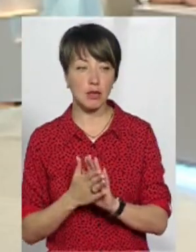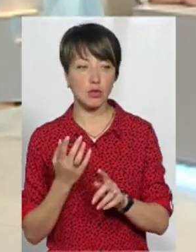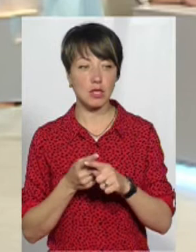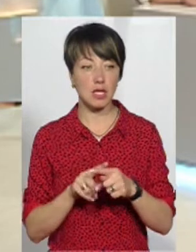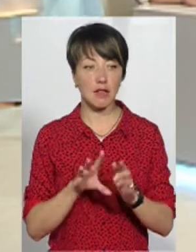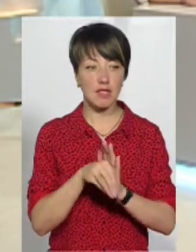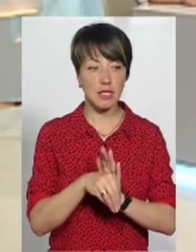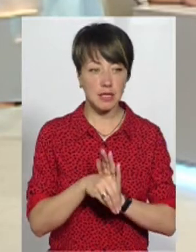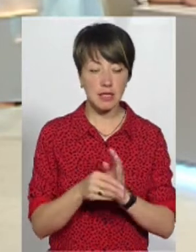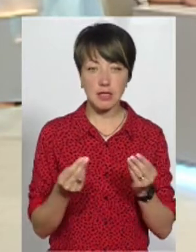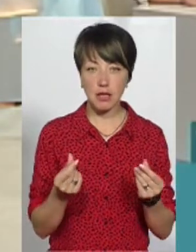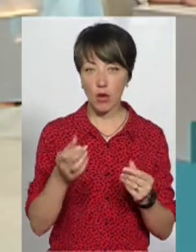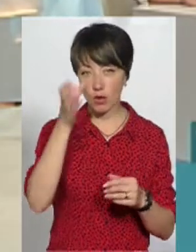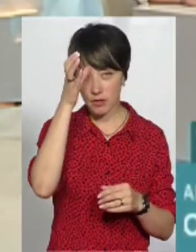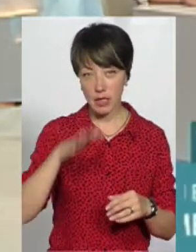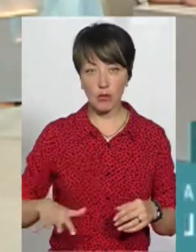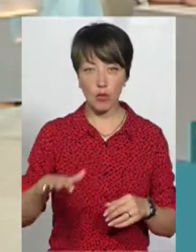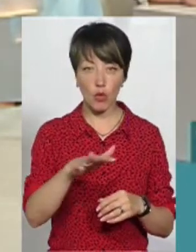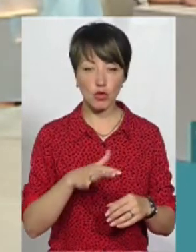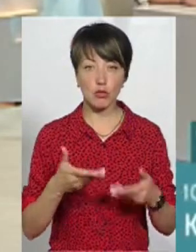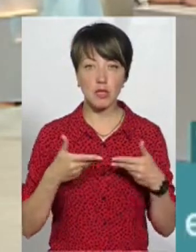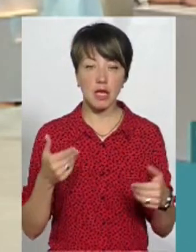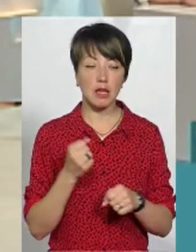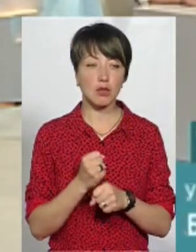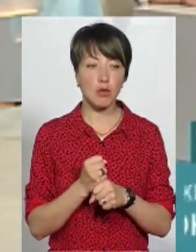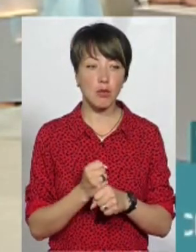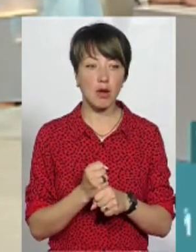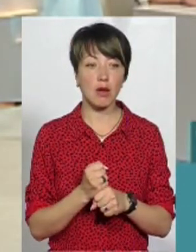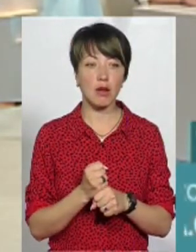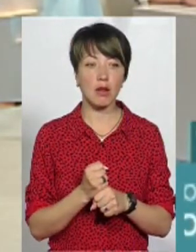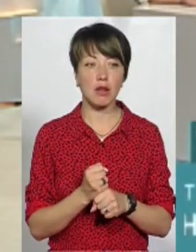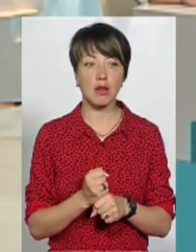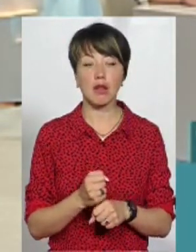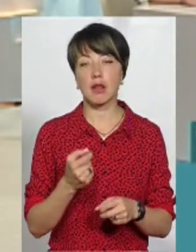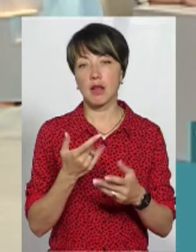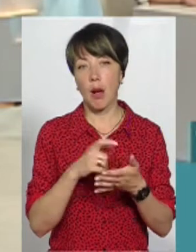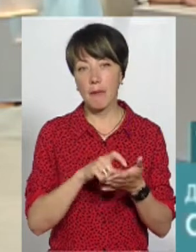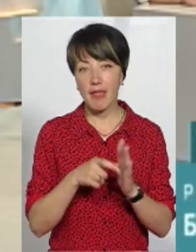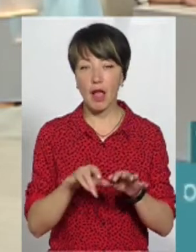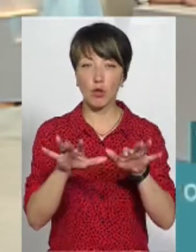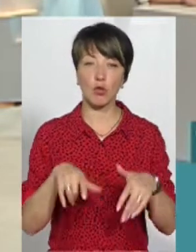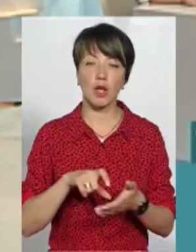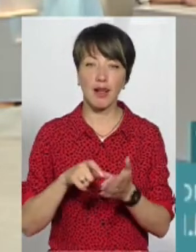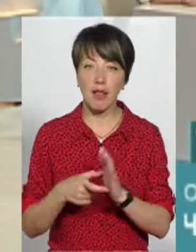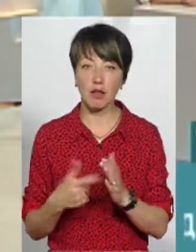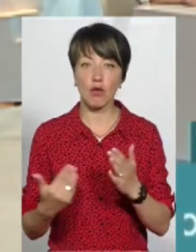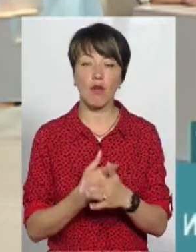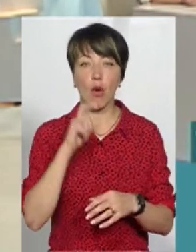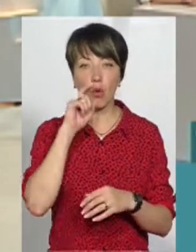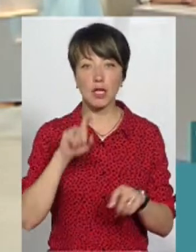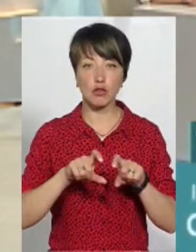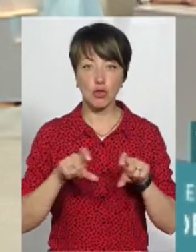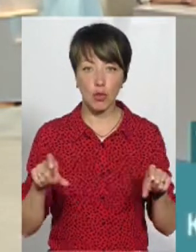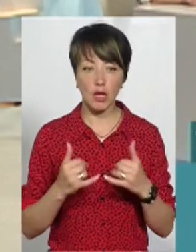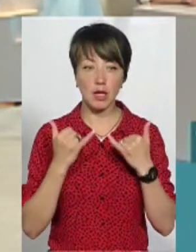це інвестиції в освітній простір, те, що ми зараз робимо, природничо-математичні кабінети, комп'ютерні класи, нова